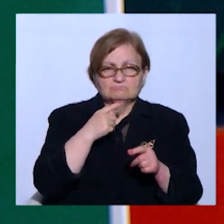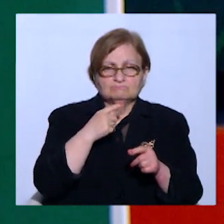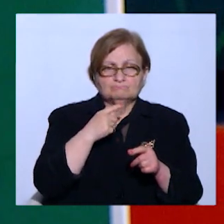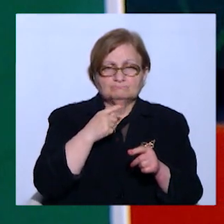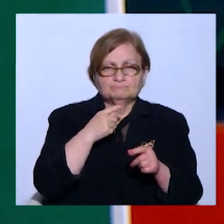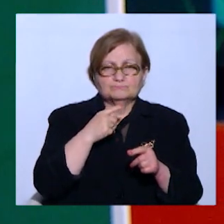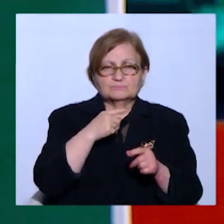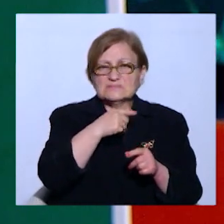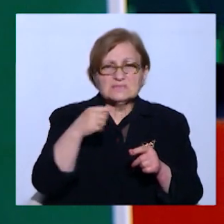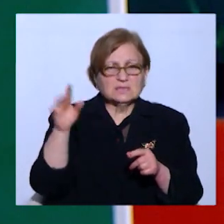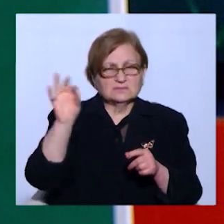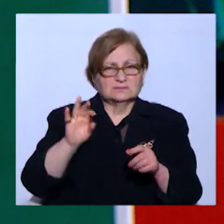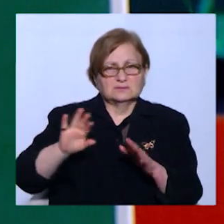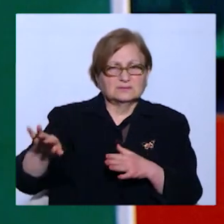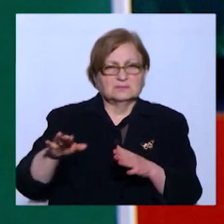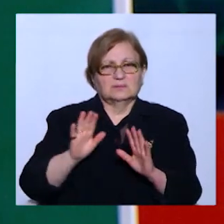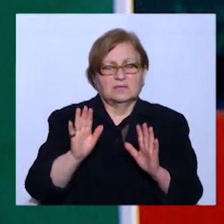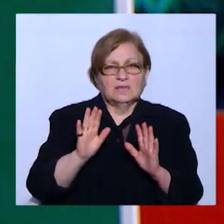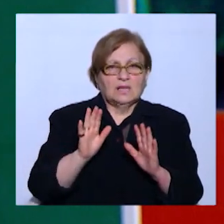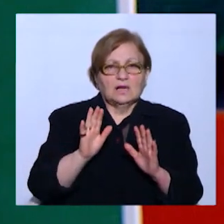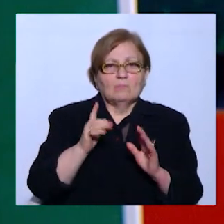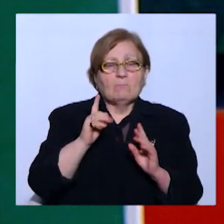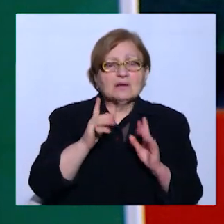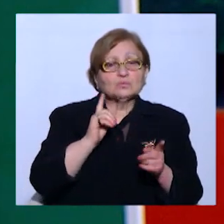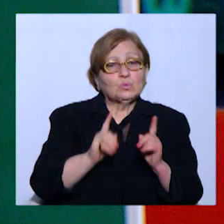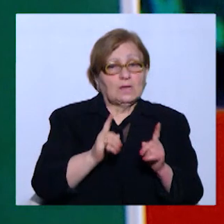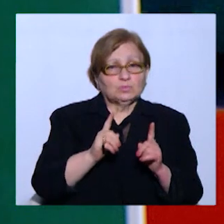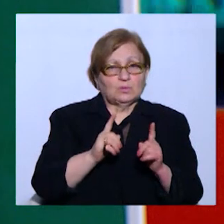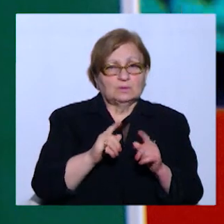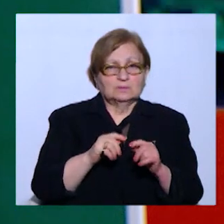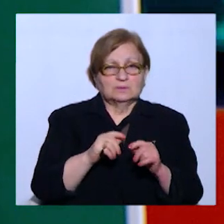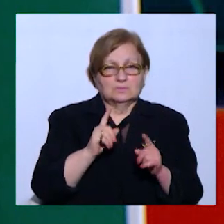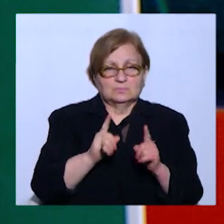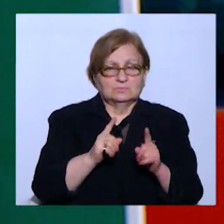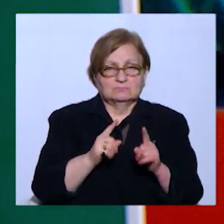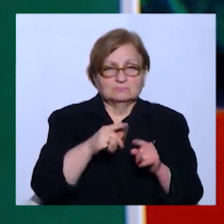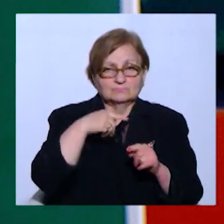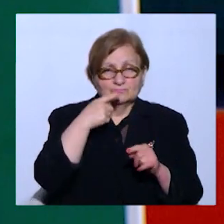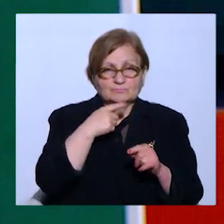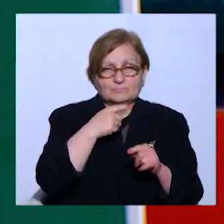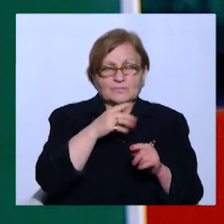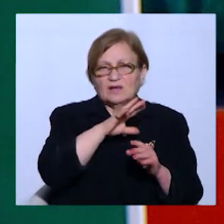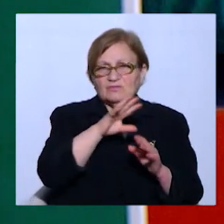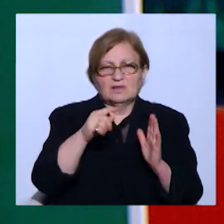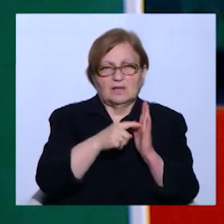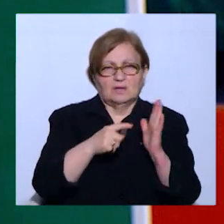რა წილადი და წესიერი გინდა იყოს, თუ არა წესიერი, ამაზე არ არის ლაპარაკი. ნატურალური რიცხვები